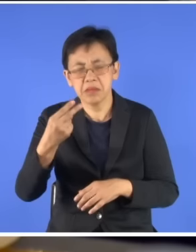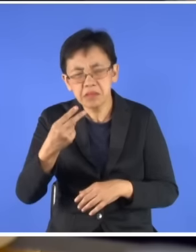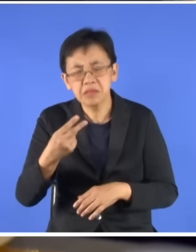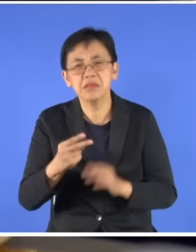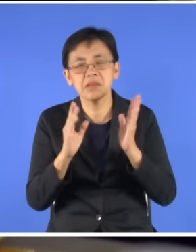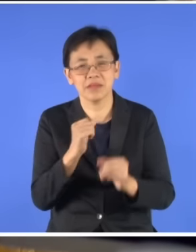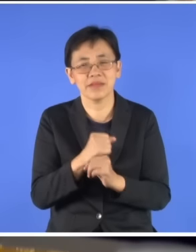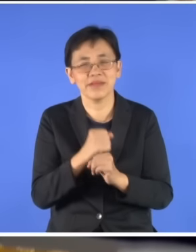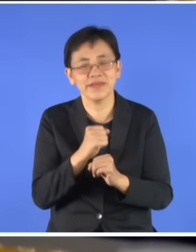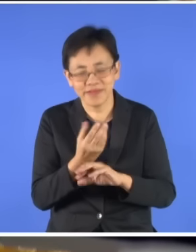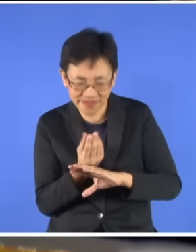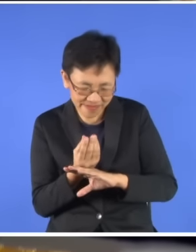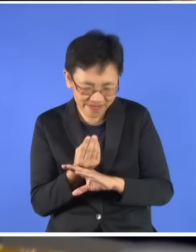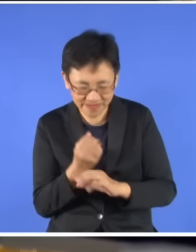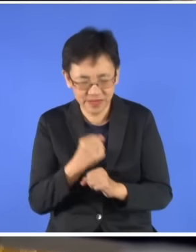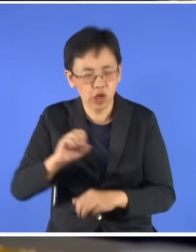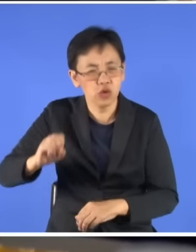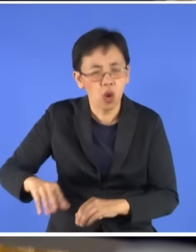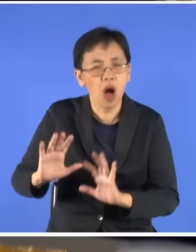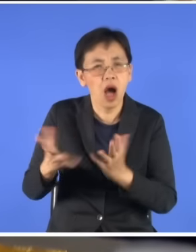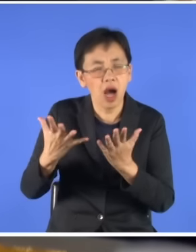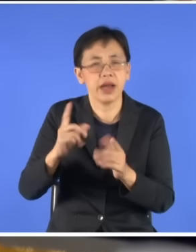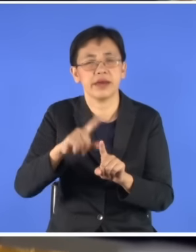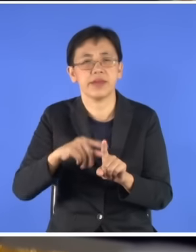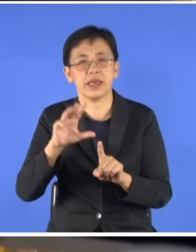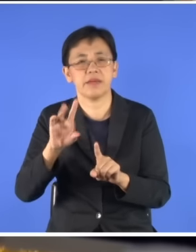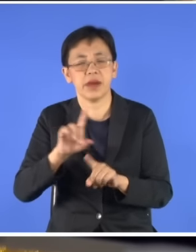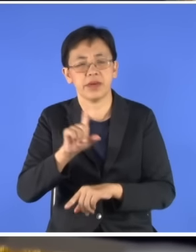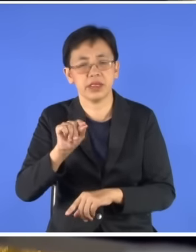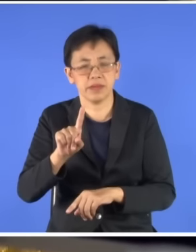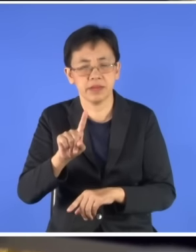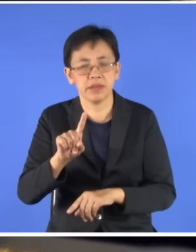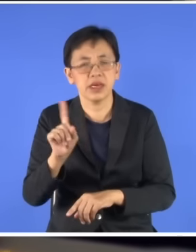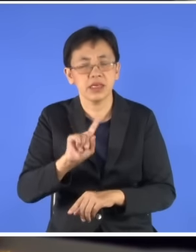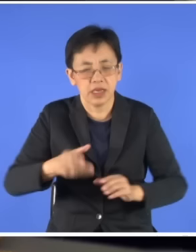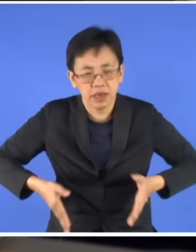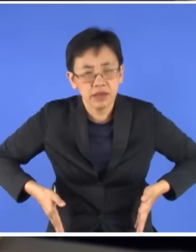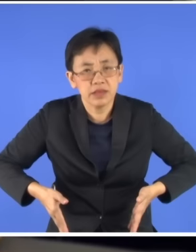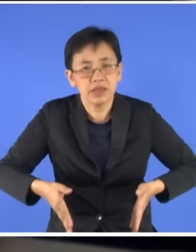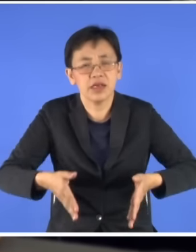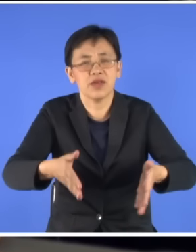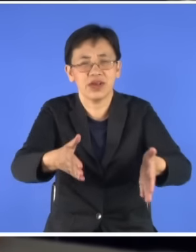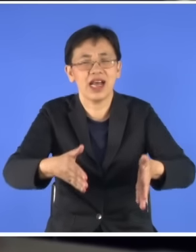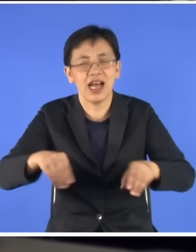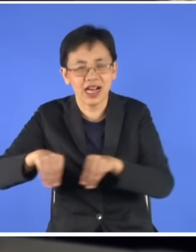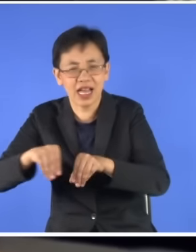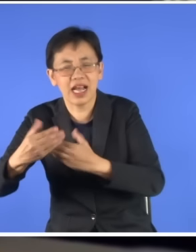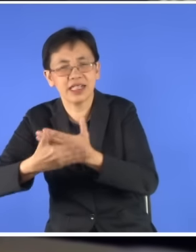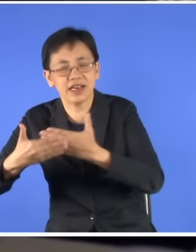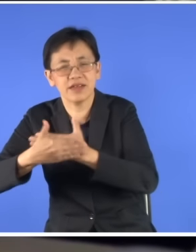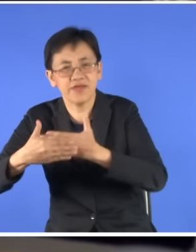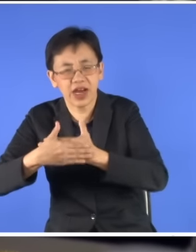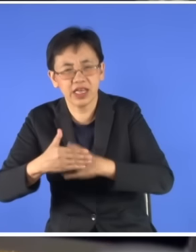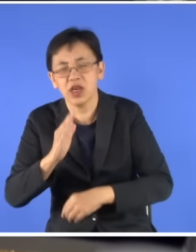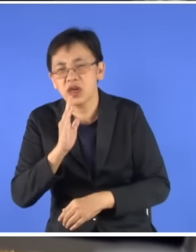างของที่ร้านเนี่ยทำหล่นหายไปเมื่อช่วงวันที่21สิงหาคมบริเวณถนนเส้นเลียบทางรถไฟเขาตาโลมุ่งหน้าชัย